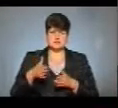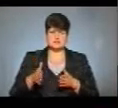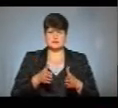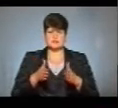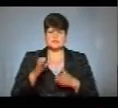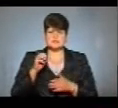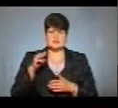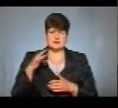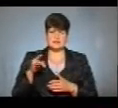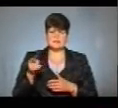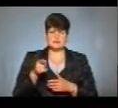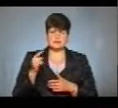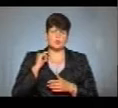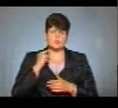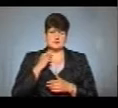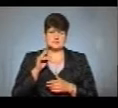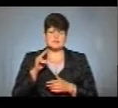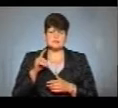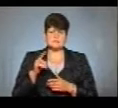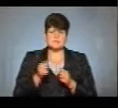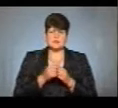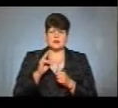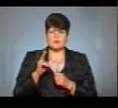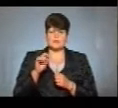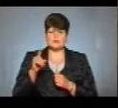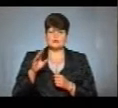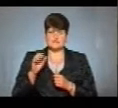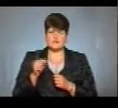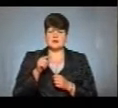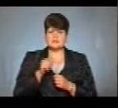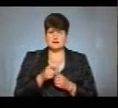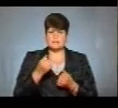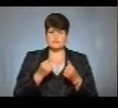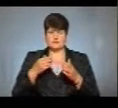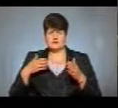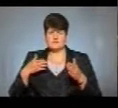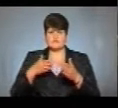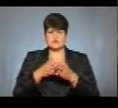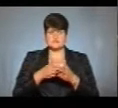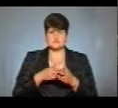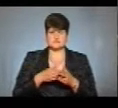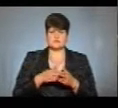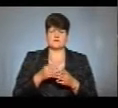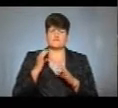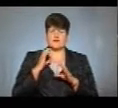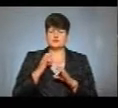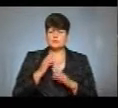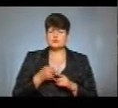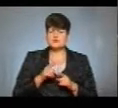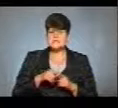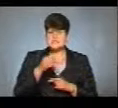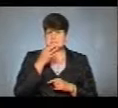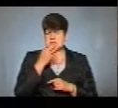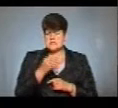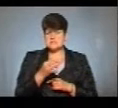автодорозі Стрий Тернопіль-Кропивницький Знам'янка поблизу Козови. Там автомобіль «Шкода» врізався у рейсовий автобус. Про це повідомив заступник